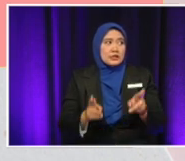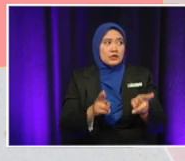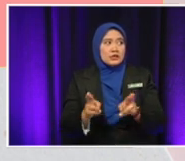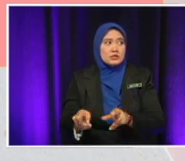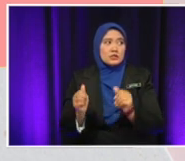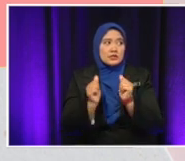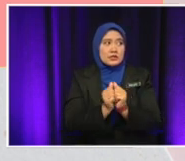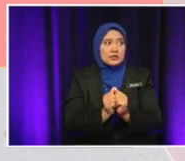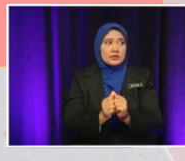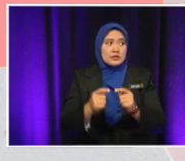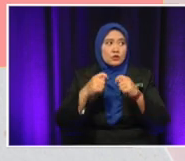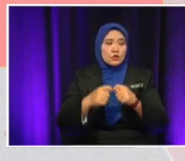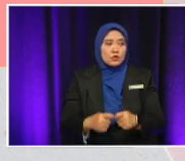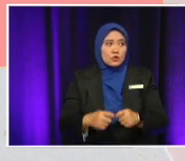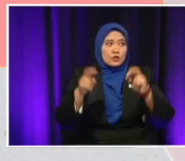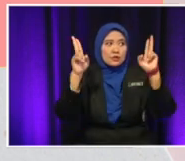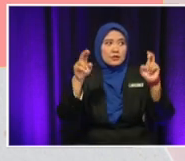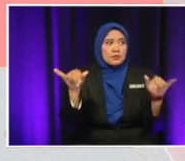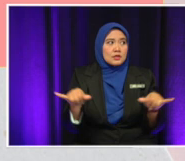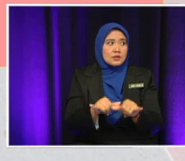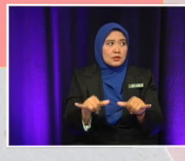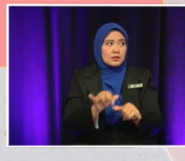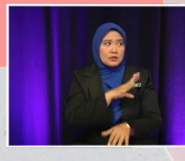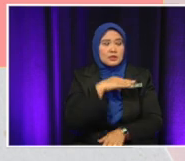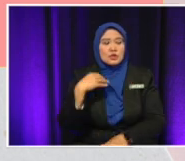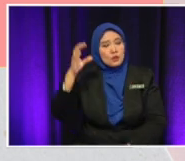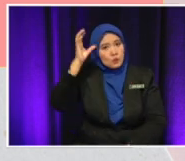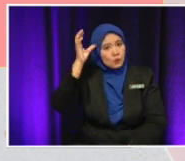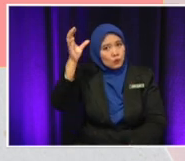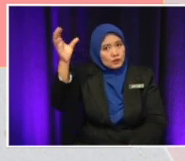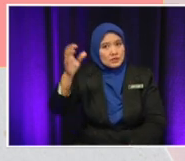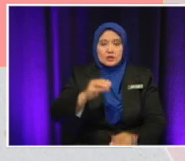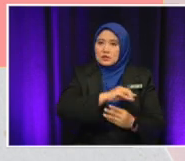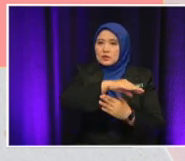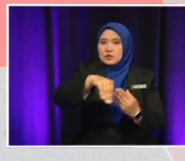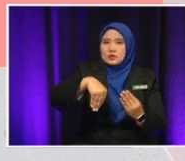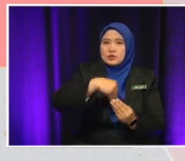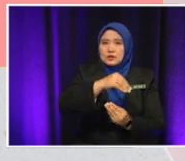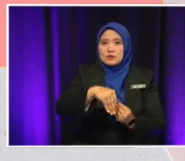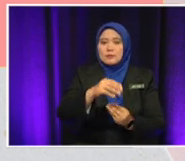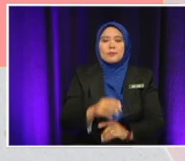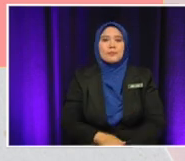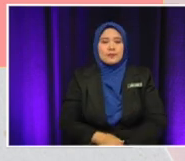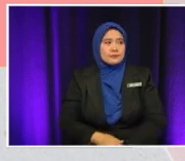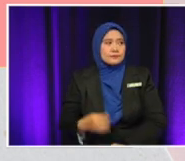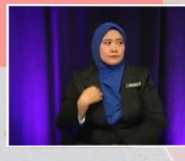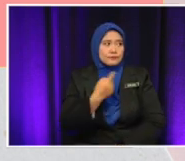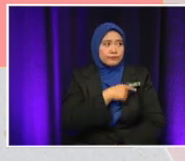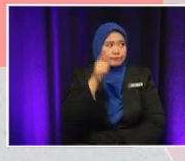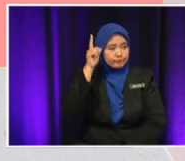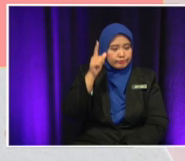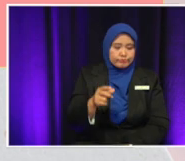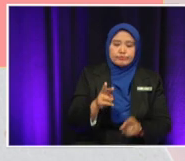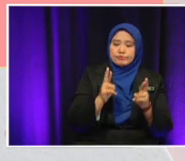menulis abcd dan I dalam ruang yang disediakan langkah 1 diberikan yaitu